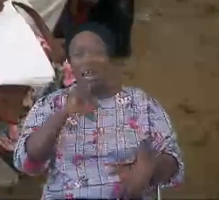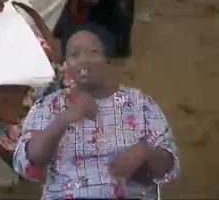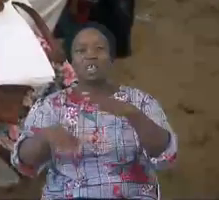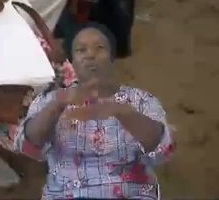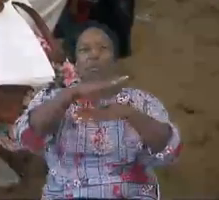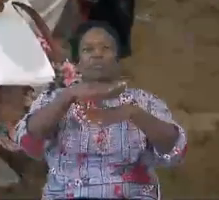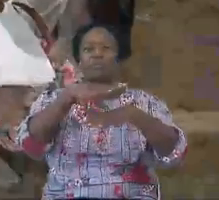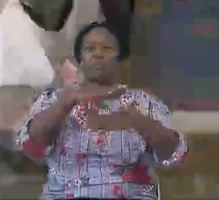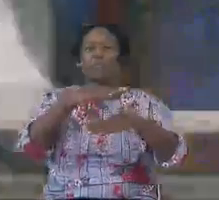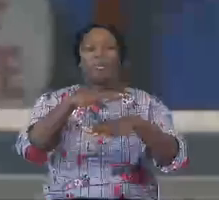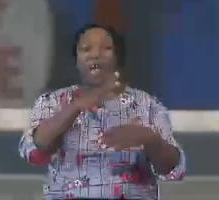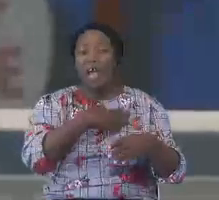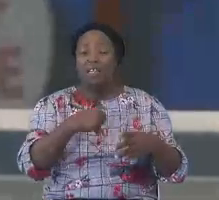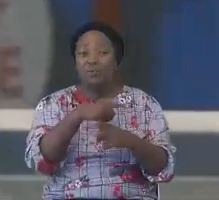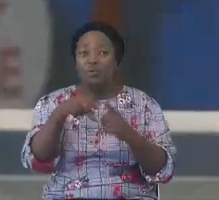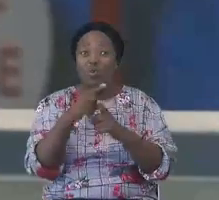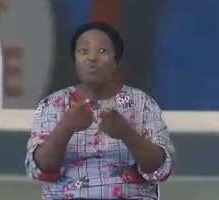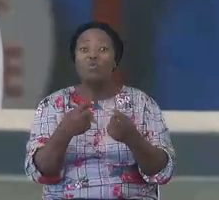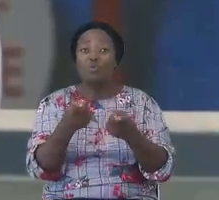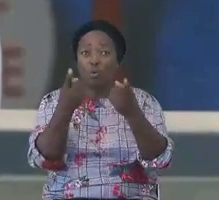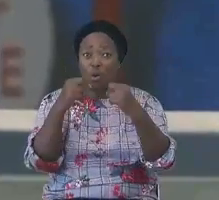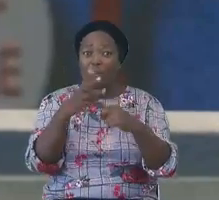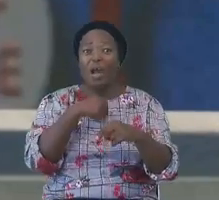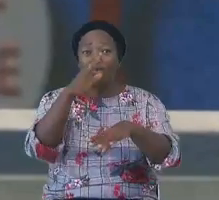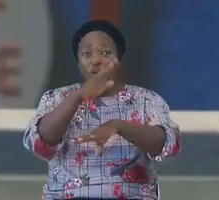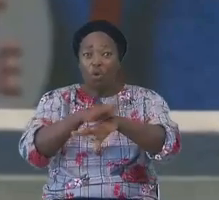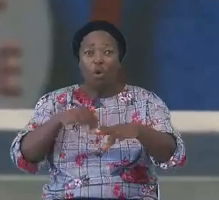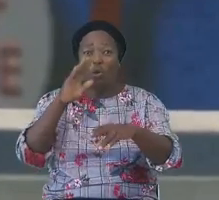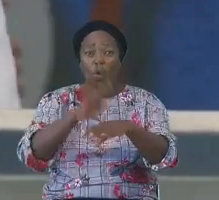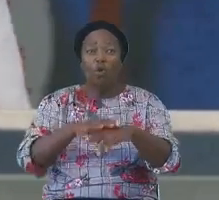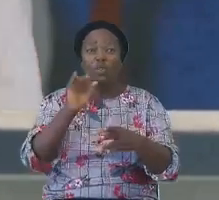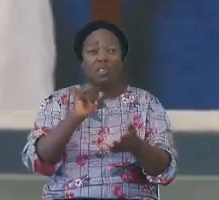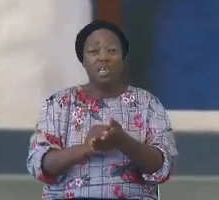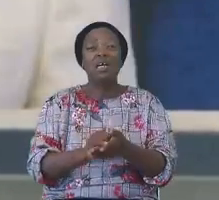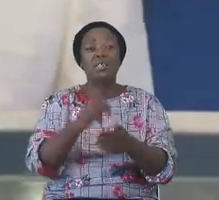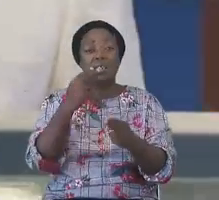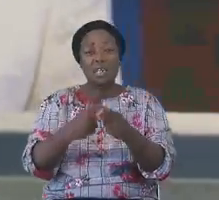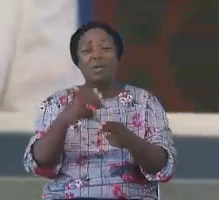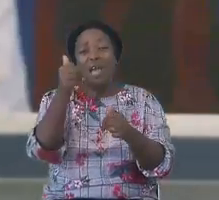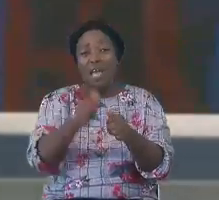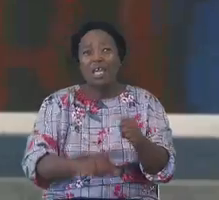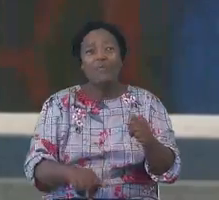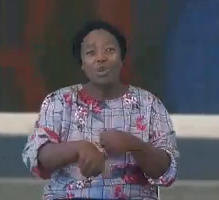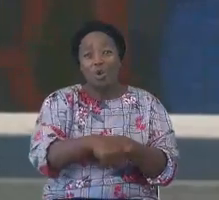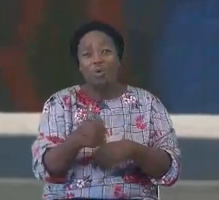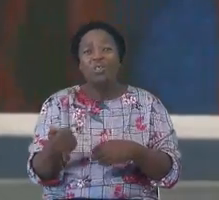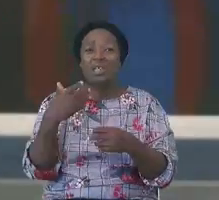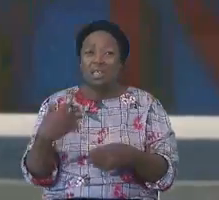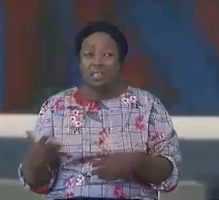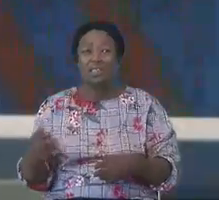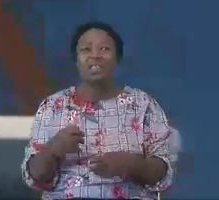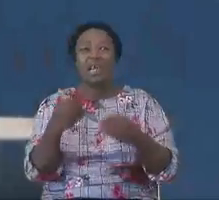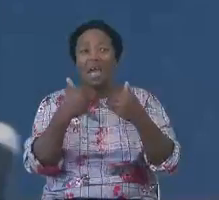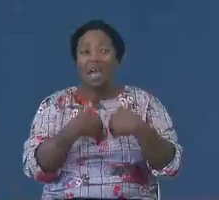Tout nom de toute maladie, de toute déformation, Christ est au-dessus. Et quand tu invoques ce